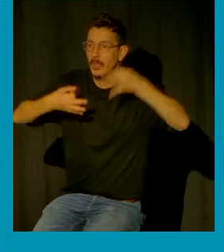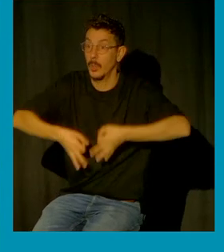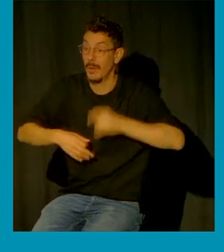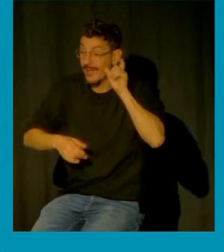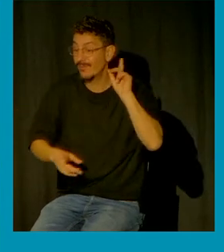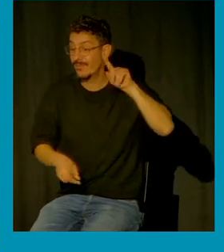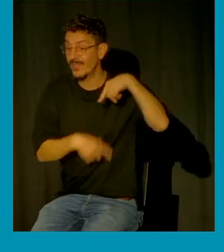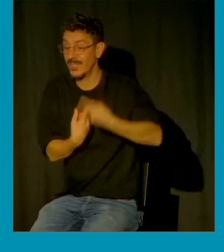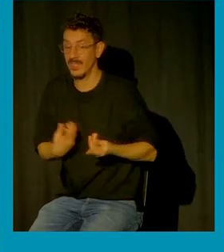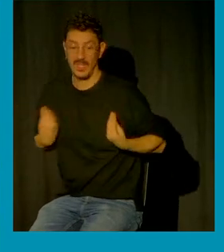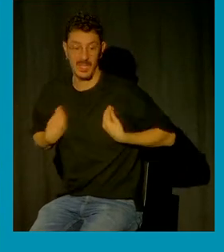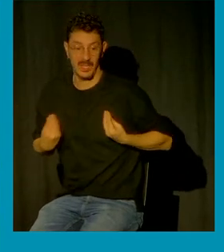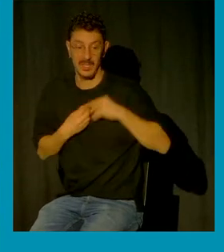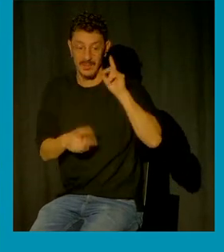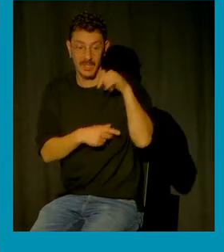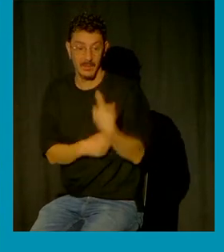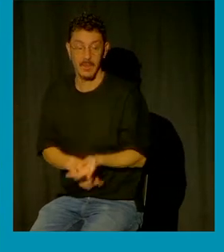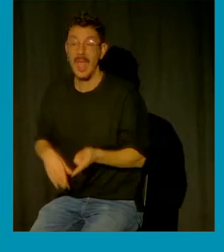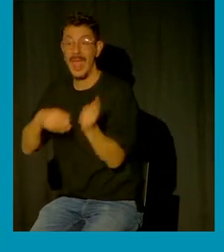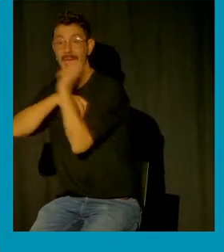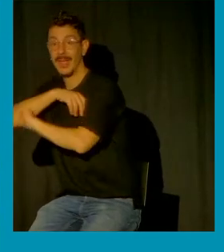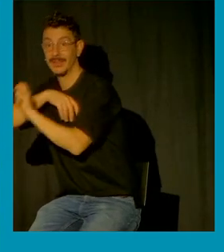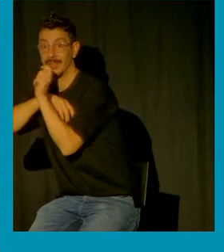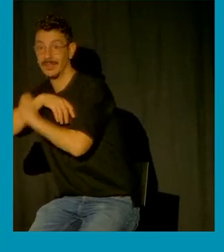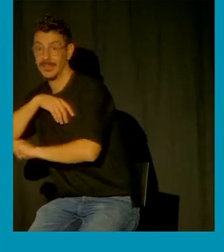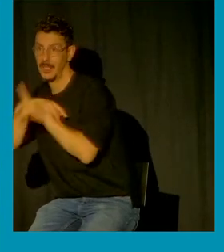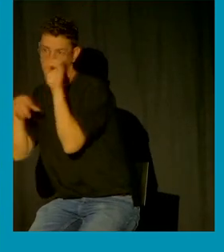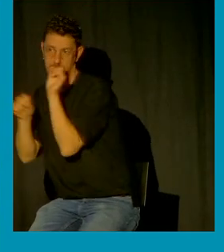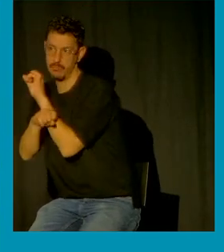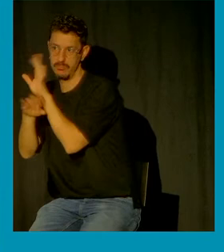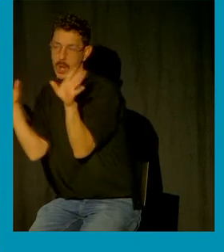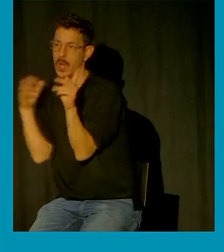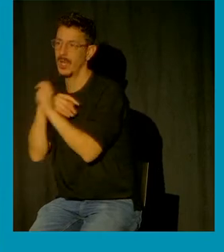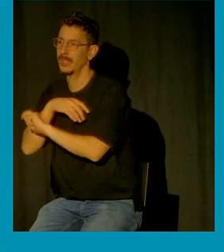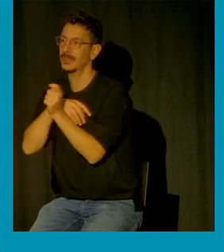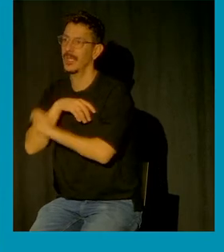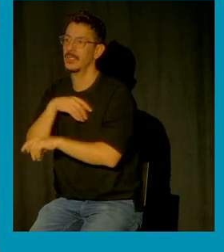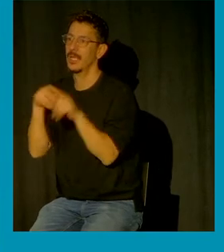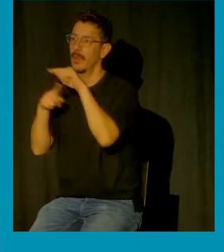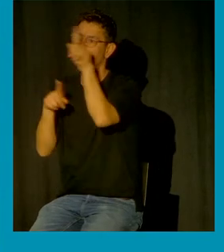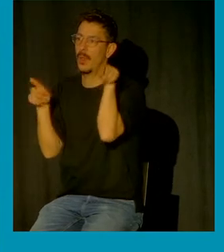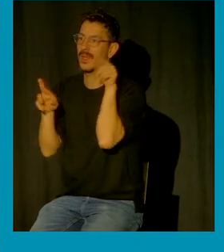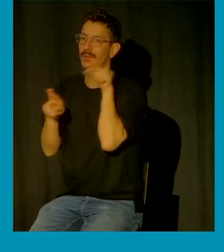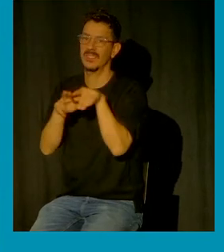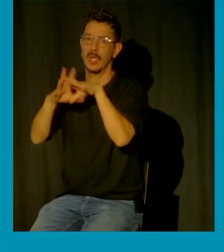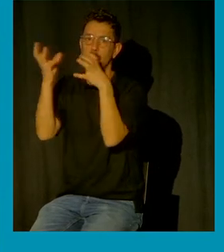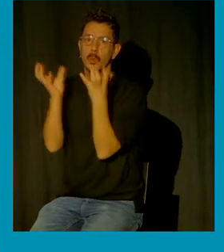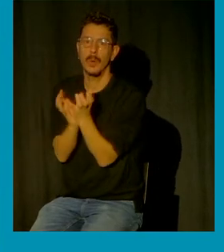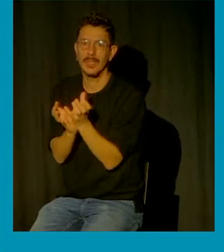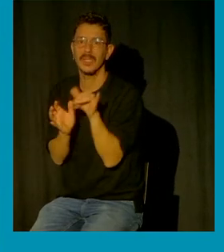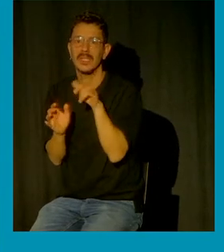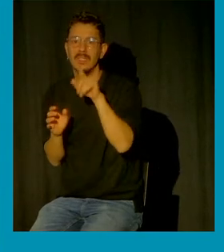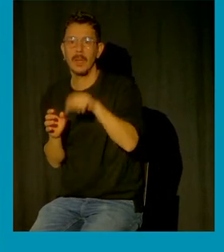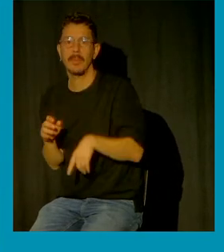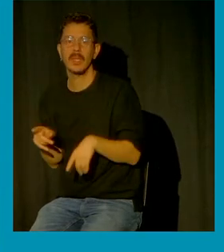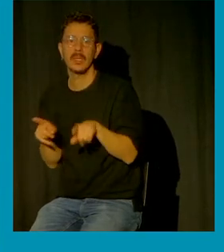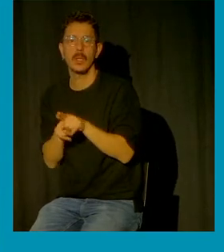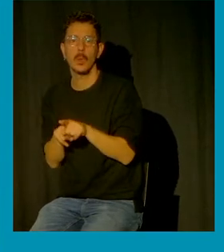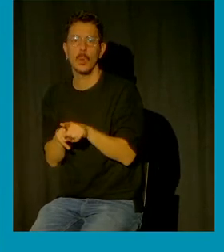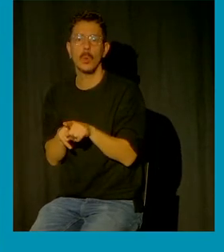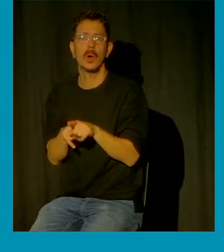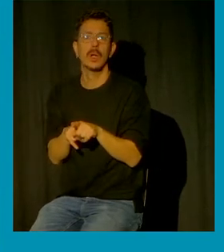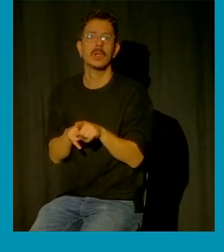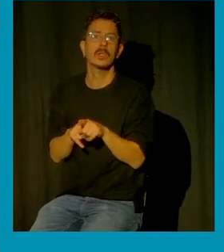necessari equilibri entre l'estratègia entre òbviament els marcs de referències globals però la intervenció directa